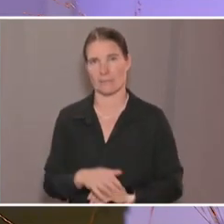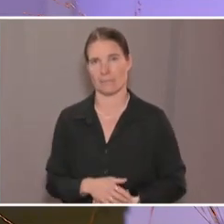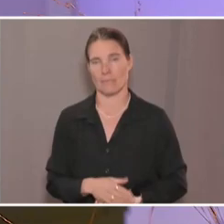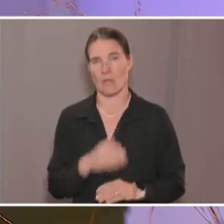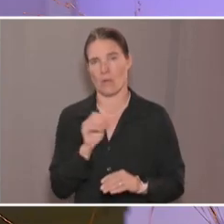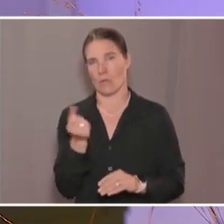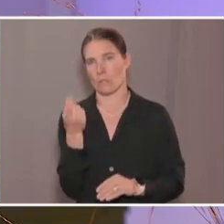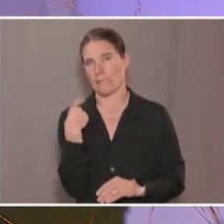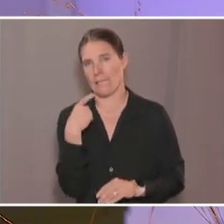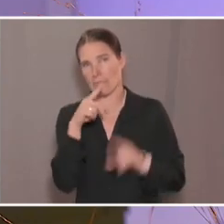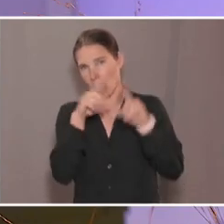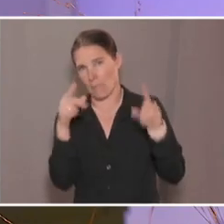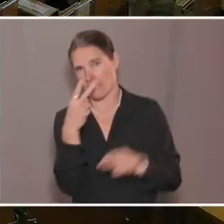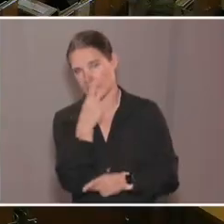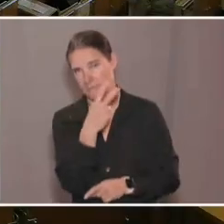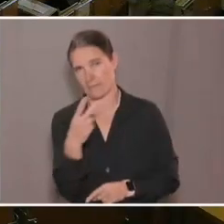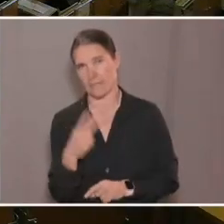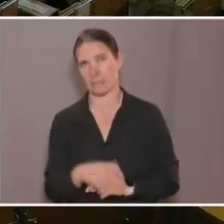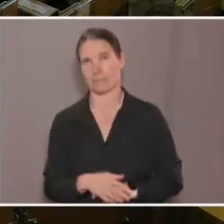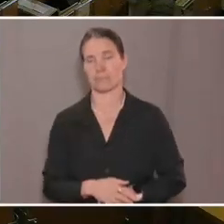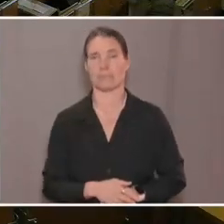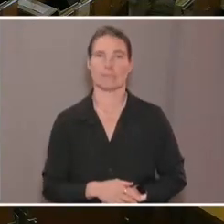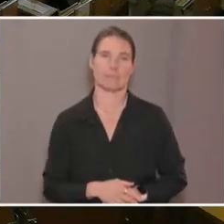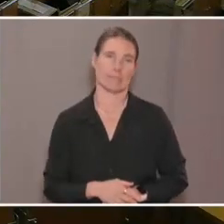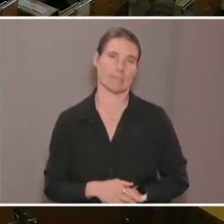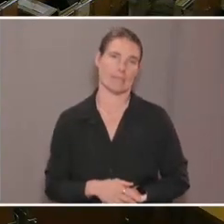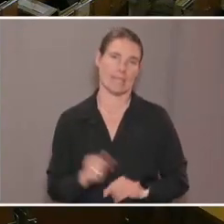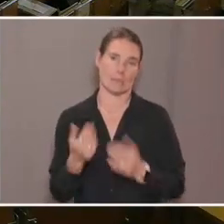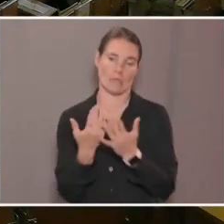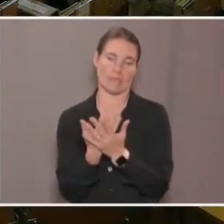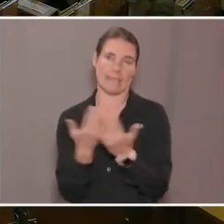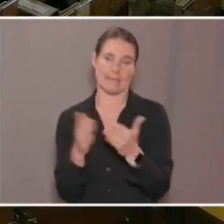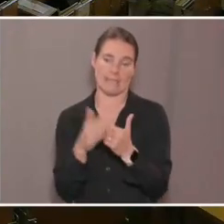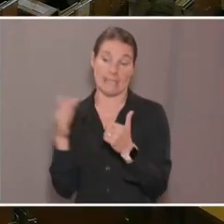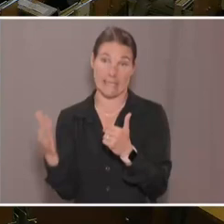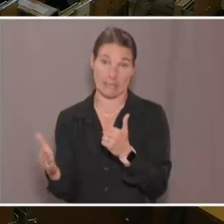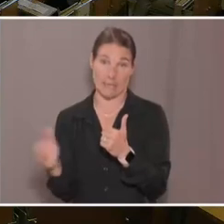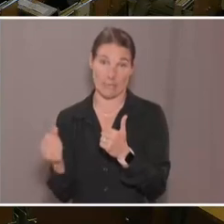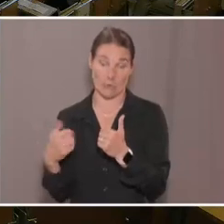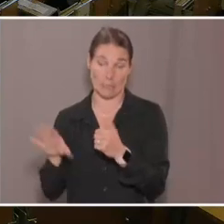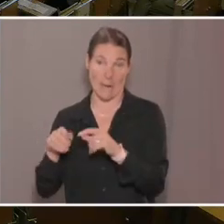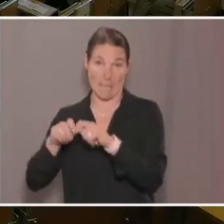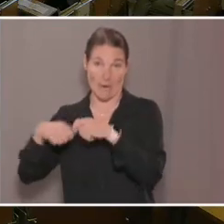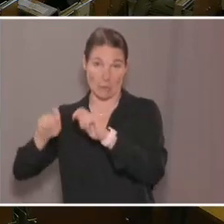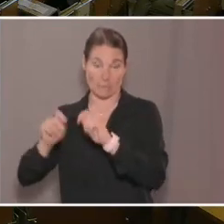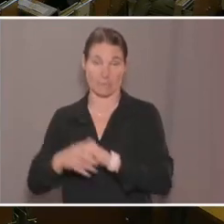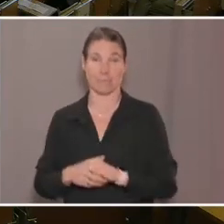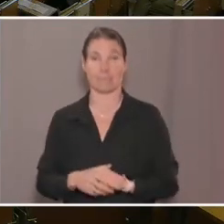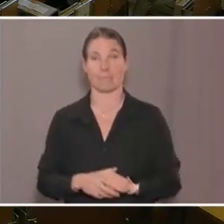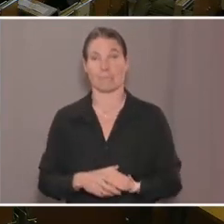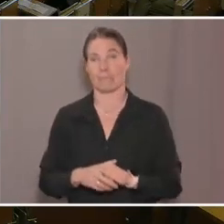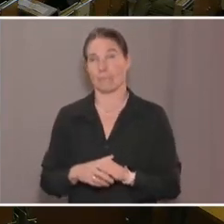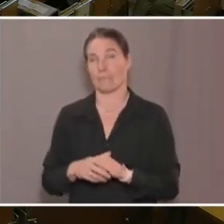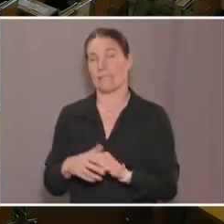auch eben gesehen. Da ist noch viel Wiese, da passt noch was hin. Nachhaltigkeit, weil dieses Gebäude einen besonders